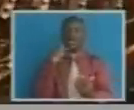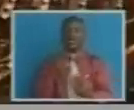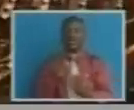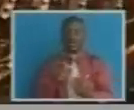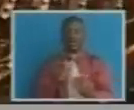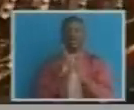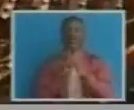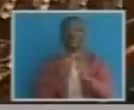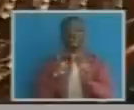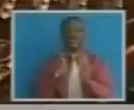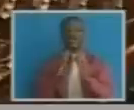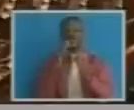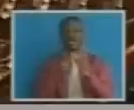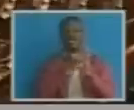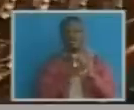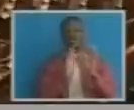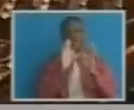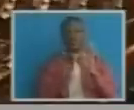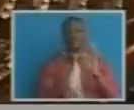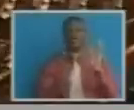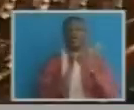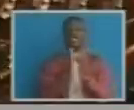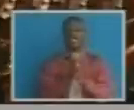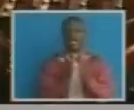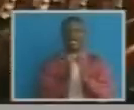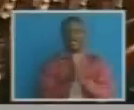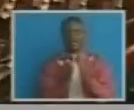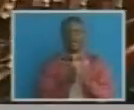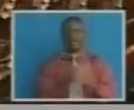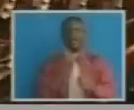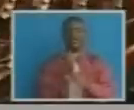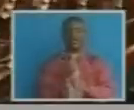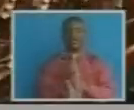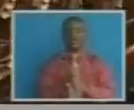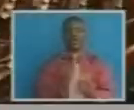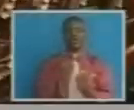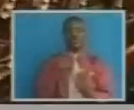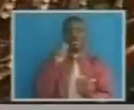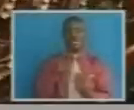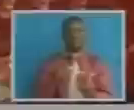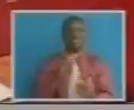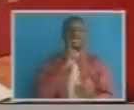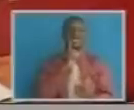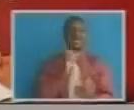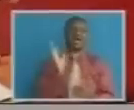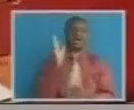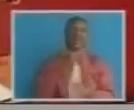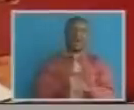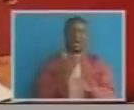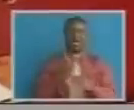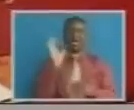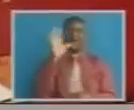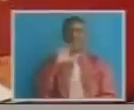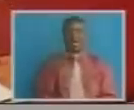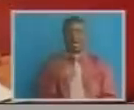kikatiba wa kupiga Kura ili kutekeleza Takwa la kikatiba la kufanya uchaguzi Kila baada ya Miaka mitano mheshimiwa naibu